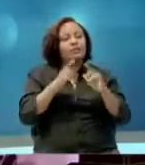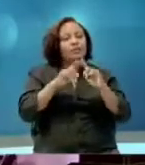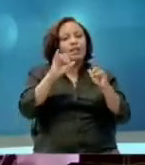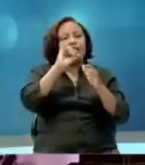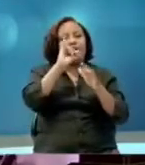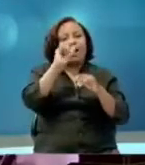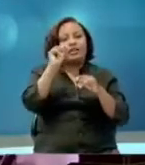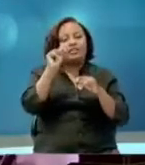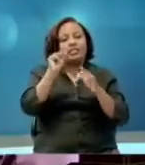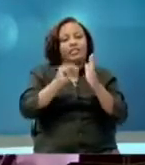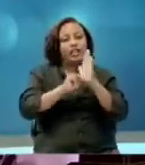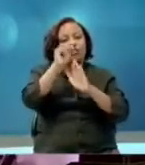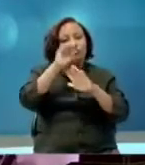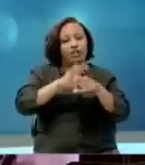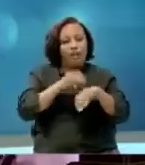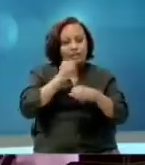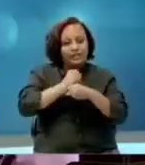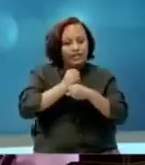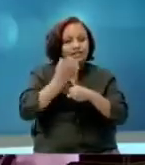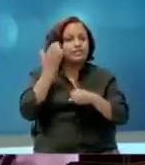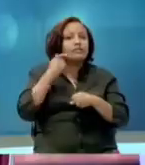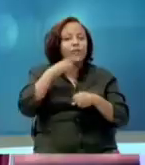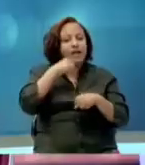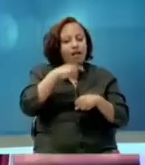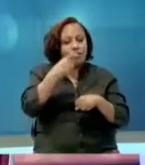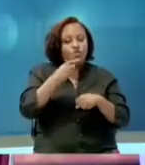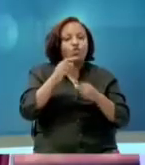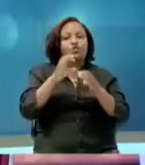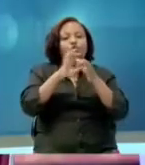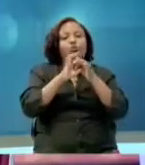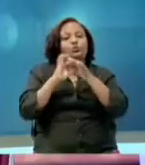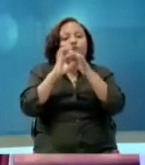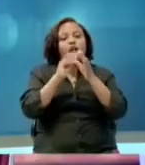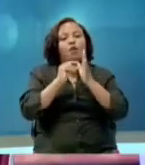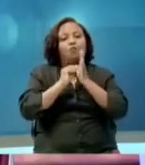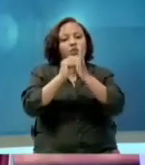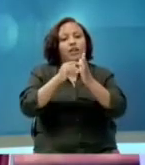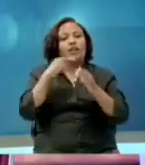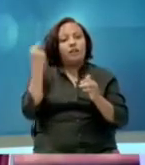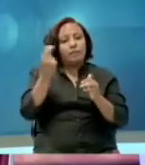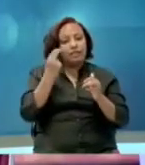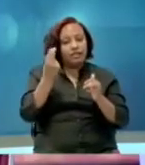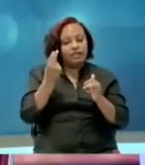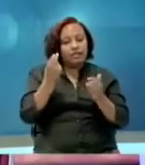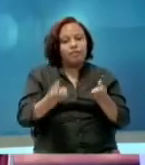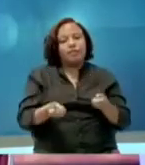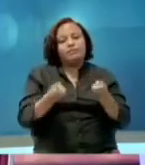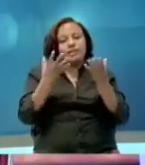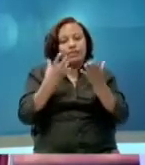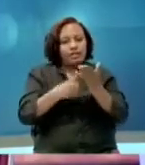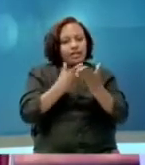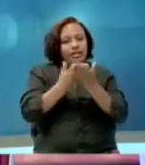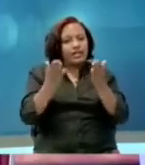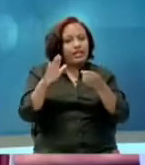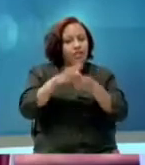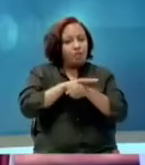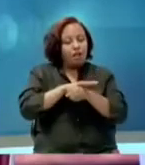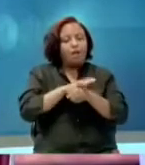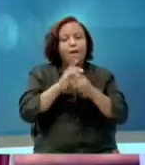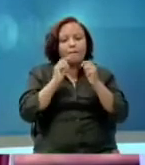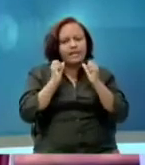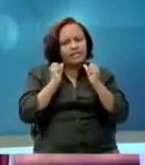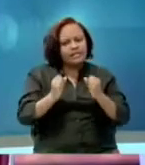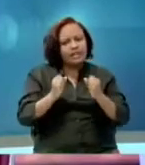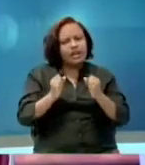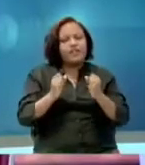የአይቲ ቴክኖሎጂ ላይ መስራት ቅድም ያለውን የሶሻል ሞዴል ለመጠቀም በአብዛኛው ይሄ ነገር ከተሟላ በተሻለ